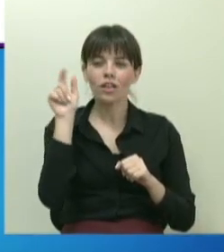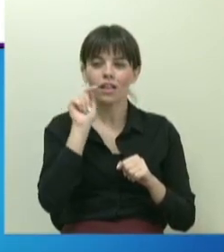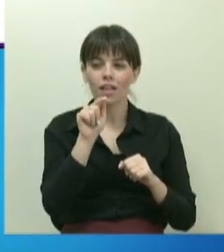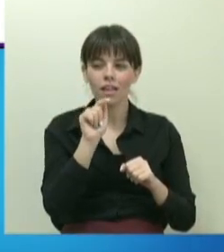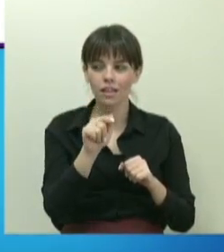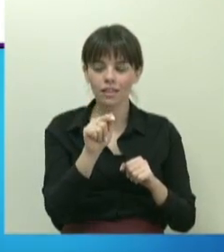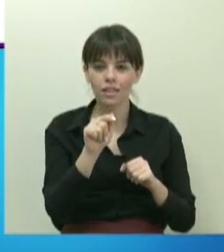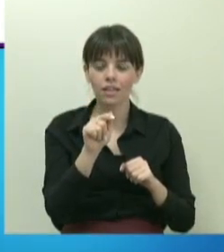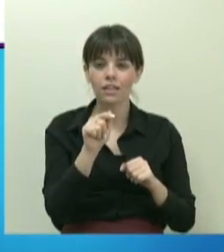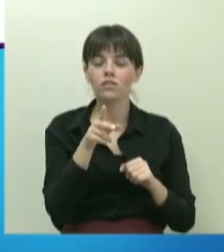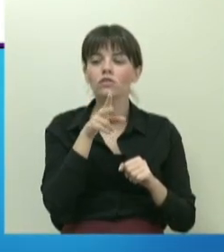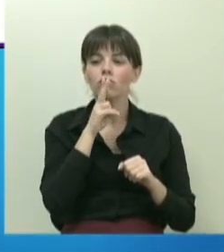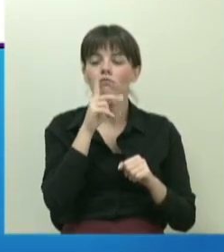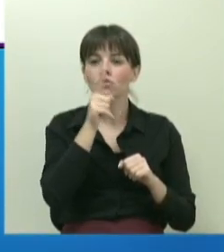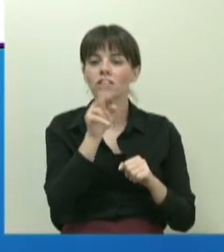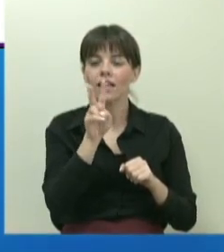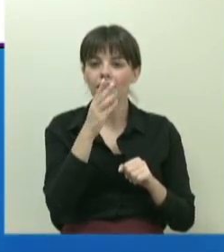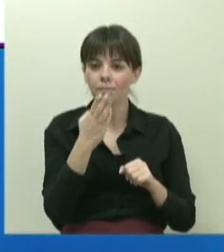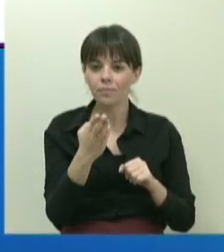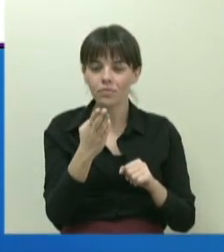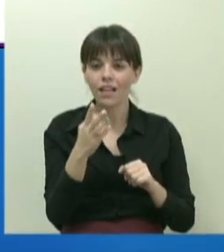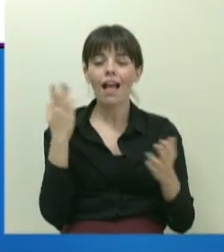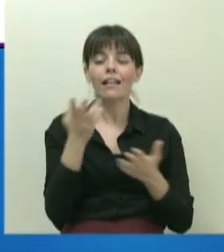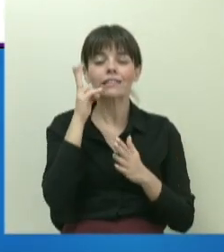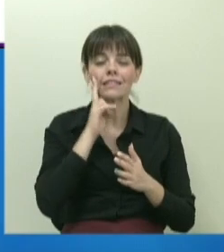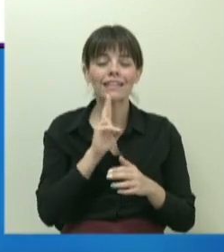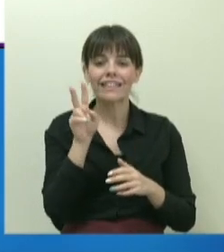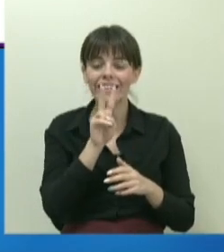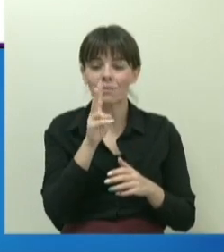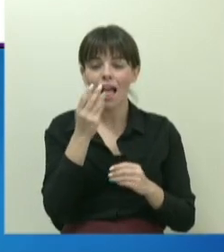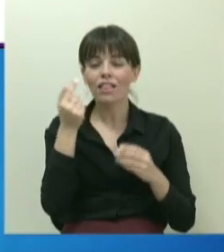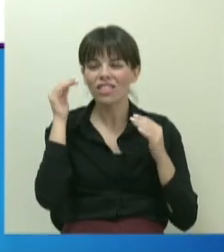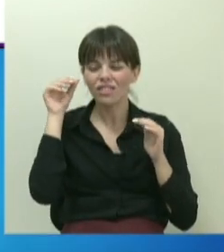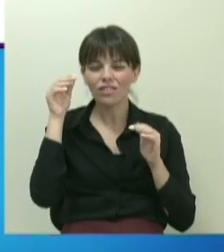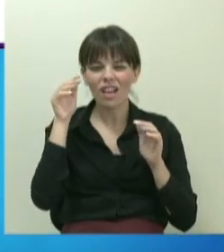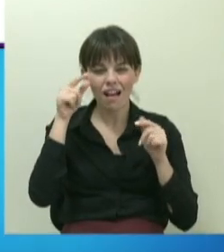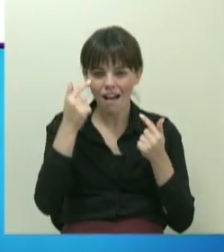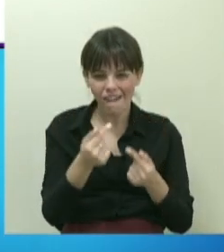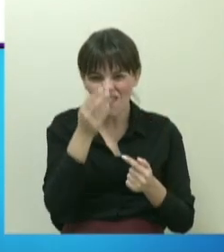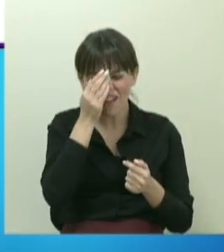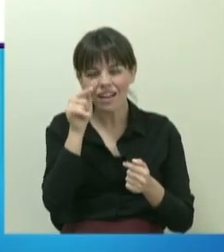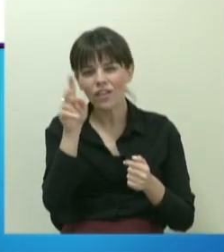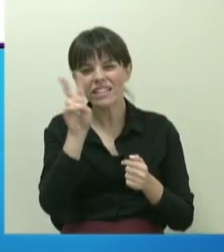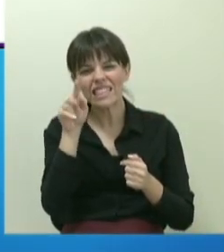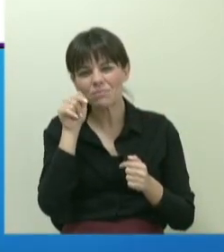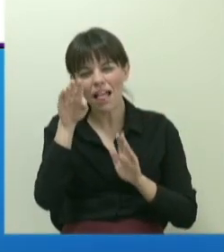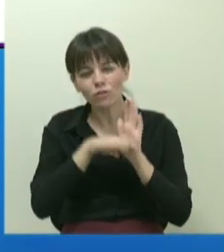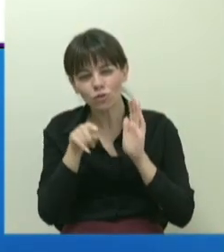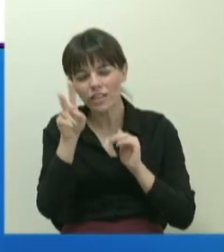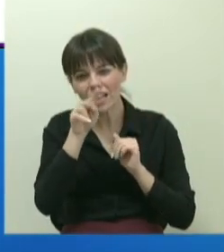son %20, yani en zengin 20, en düşük 20'nin 7.6 kat üzerinde.